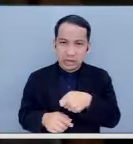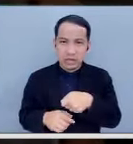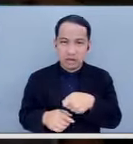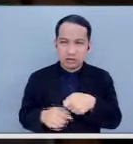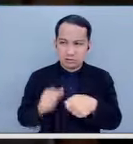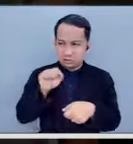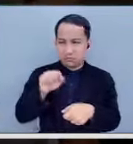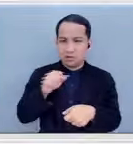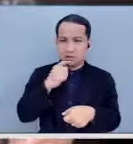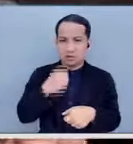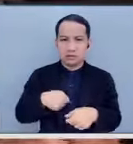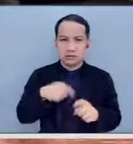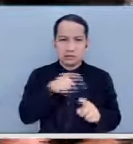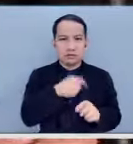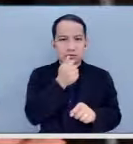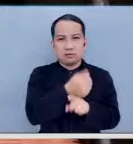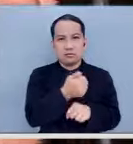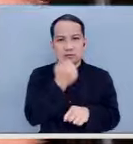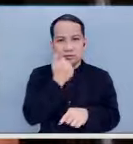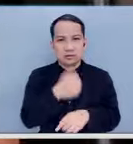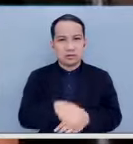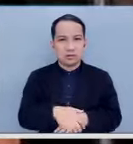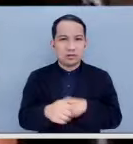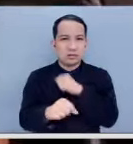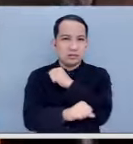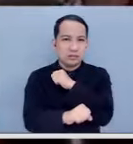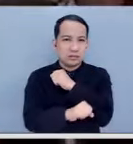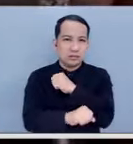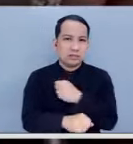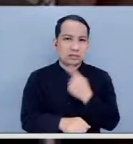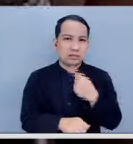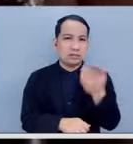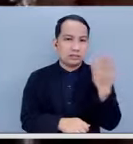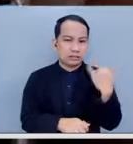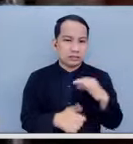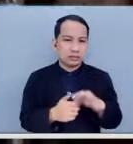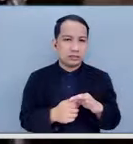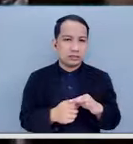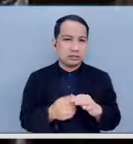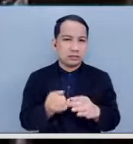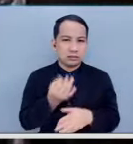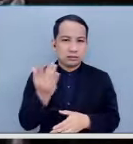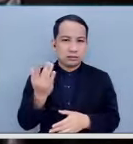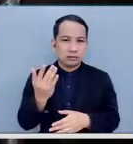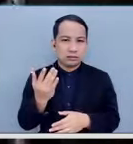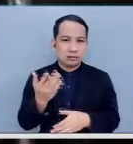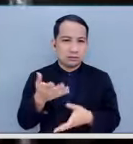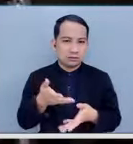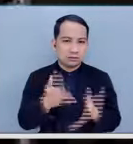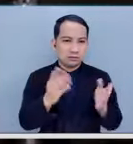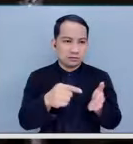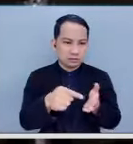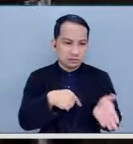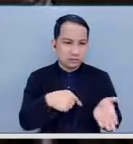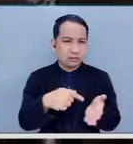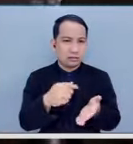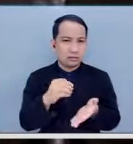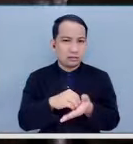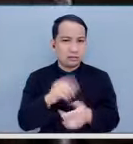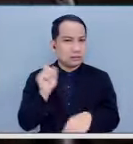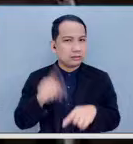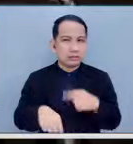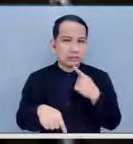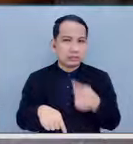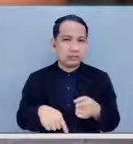ang kasalanan din niya po, sir. Ninakawan pa ako nung time na yun. Tapos yung ilang linggo ko siya pinagbibigyan na mabayaran ako kahit pa konti-konti, hindi niya ako